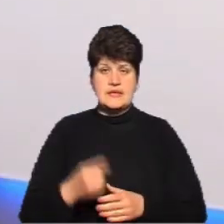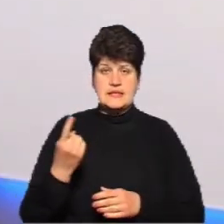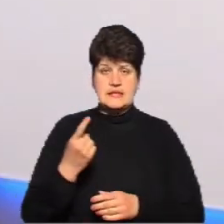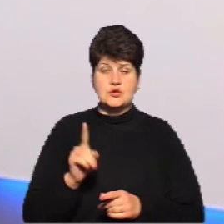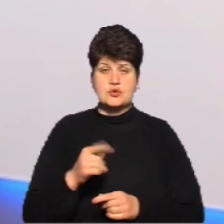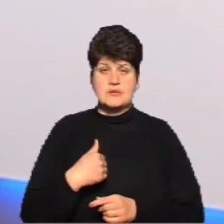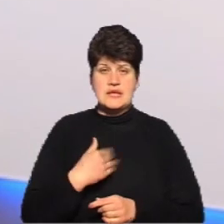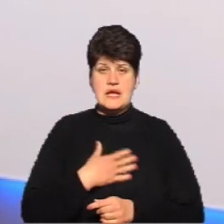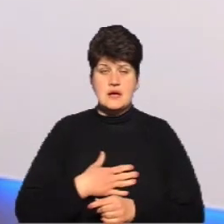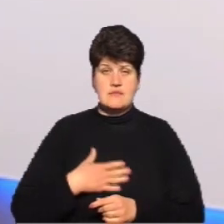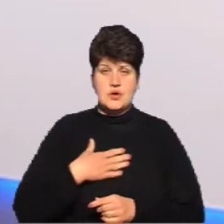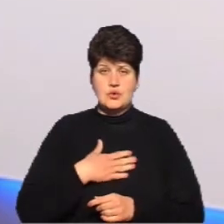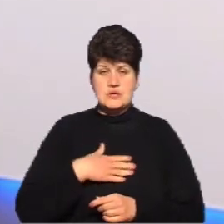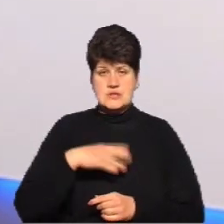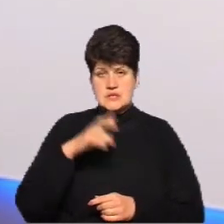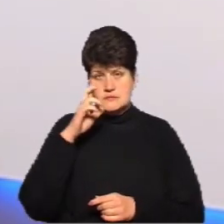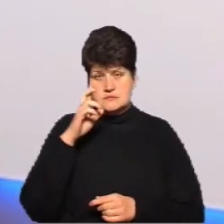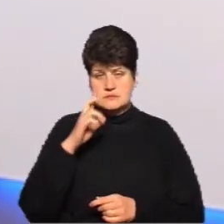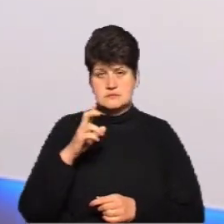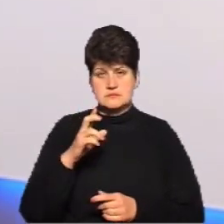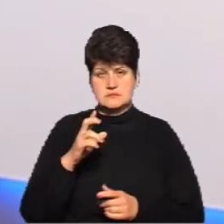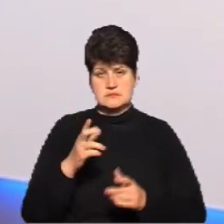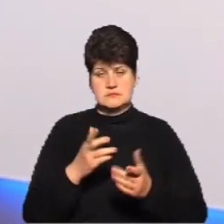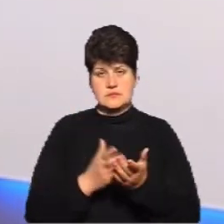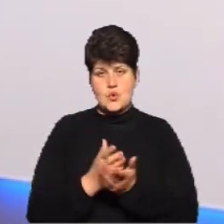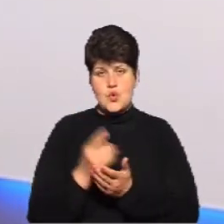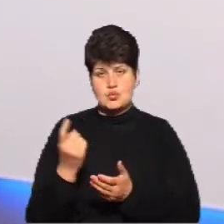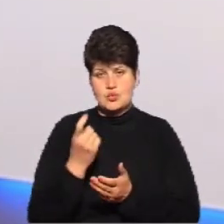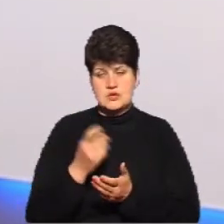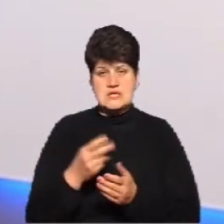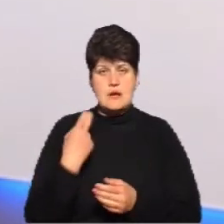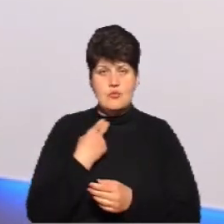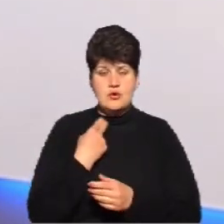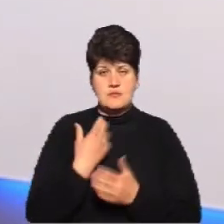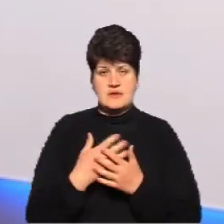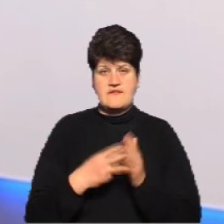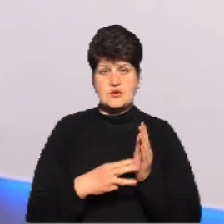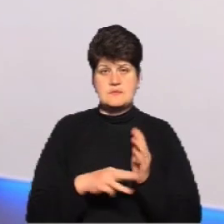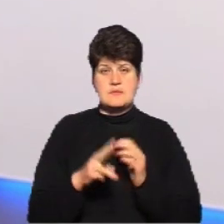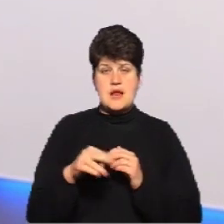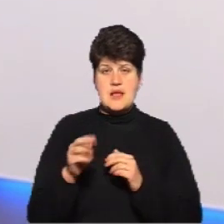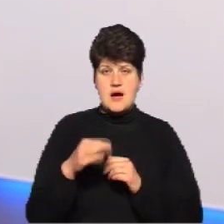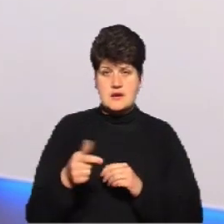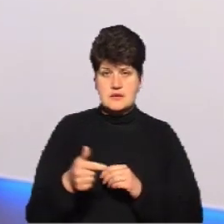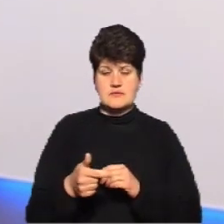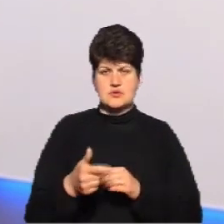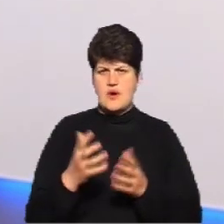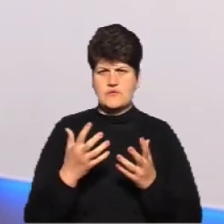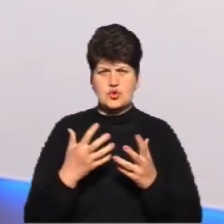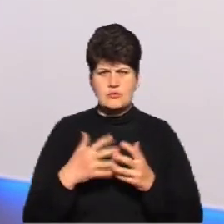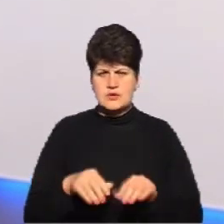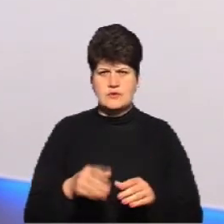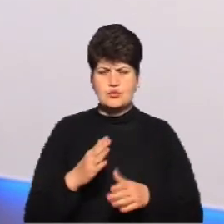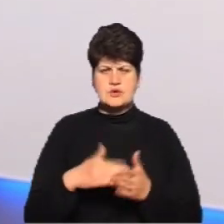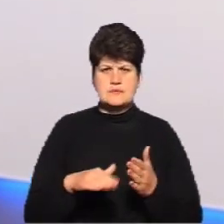це комунальні борги, тому що їх загалом в українців близько 80 мільярдів, і якщо так просто автоматично вони будуть списуватися з